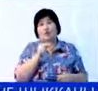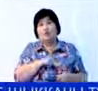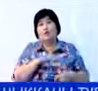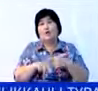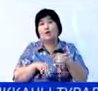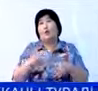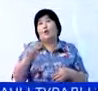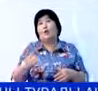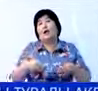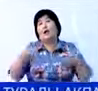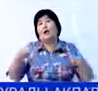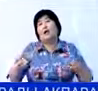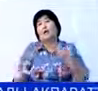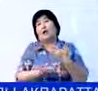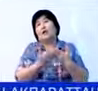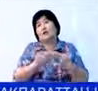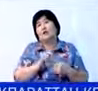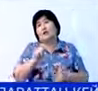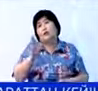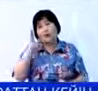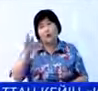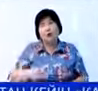жүргізіліп, оларға әкімшілік жаза қолданылатын болады.